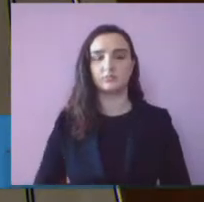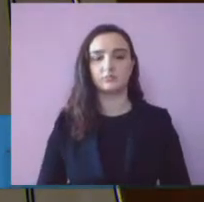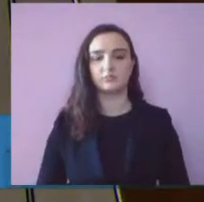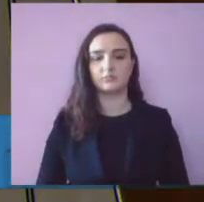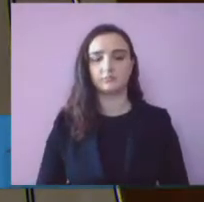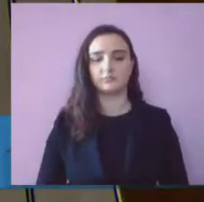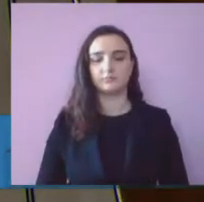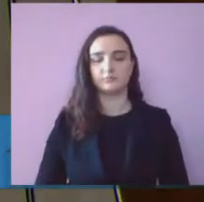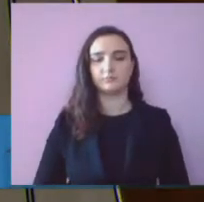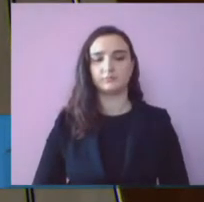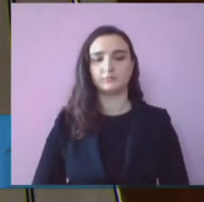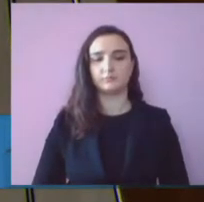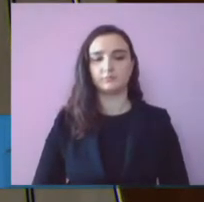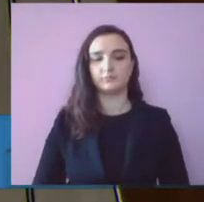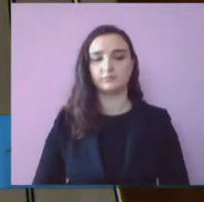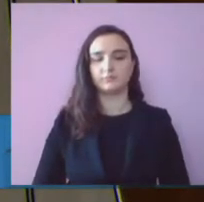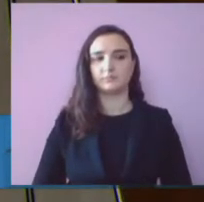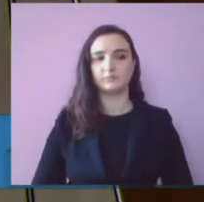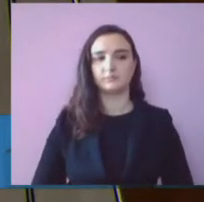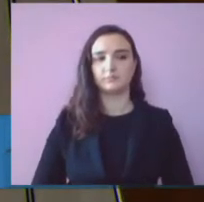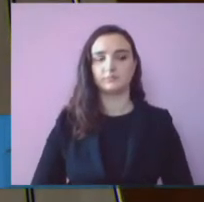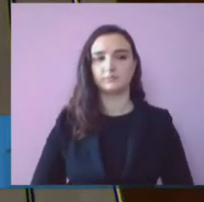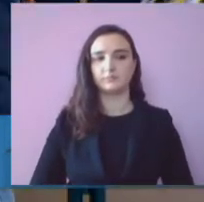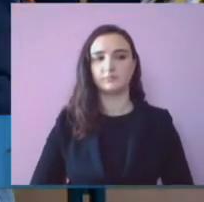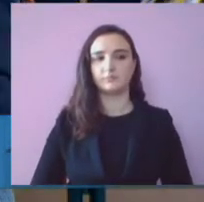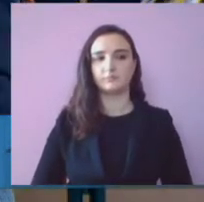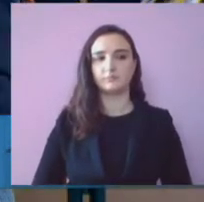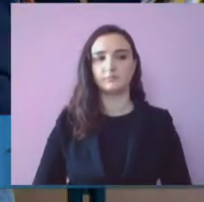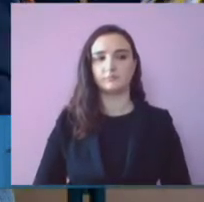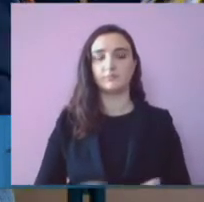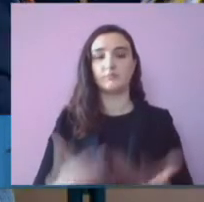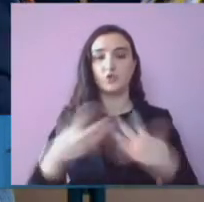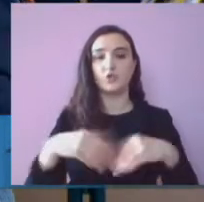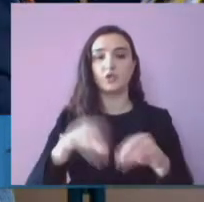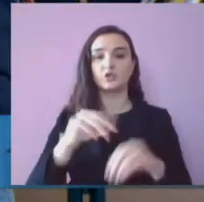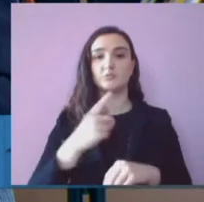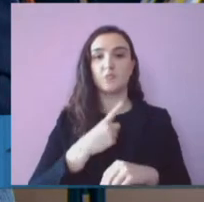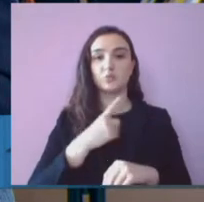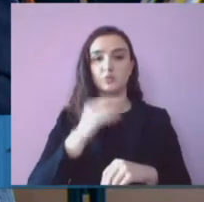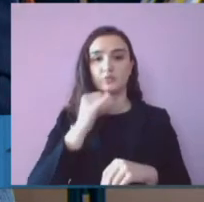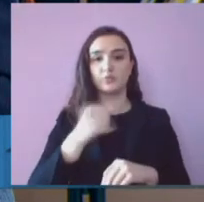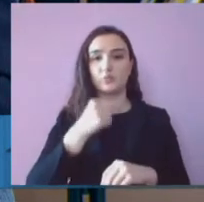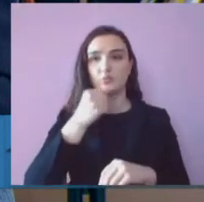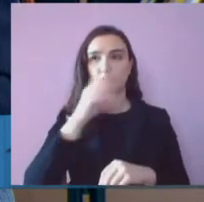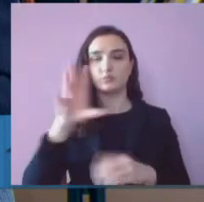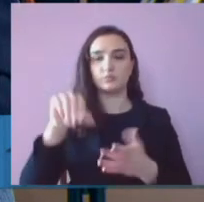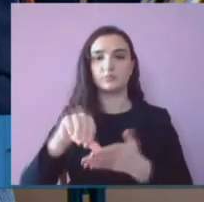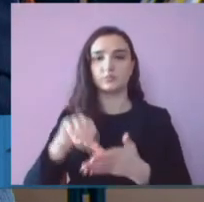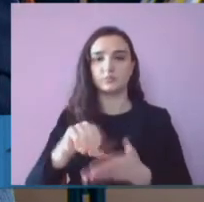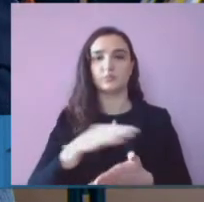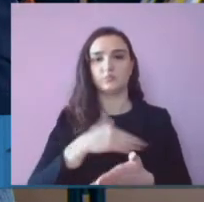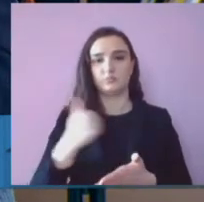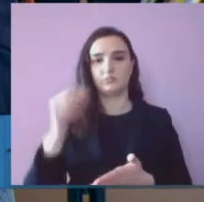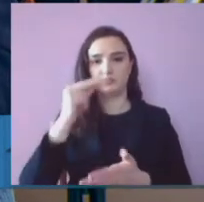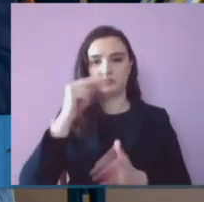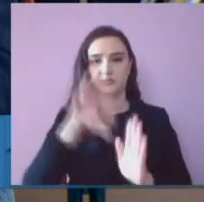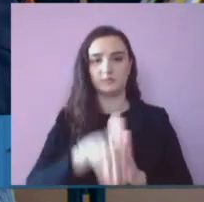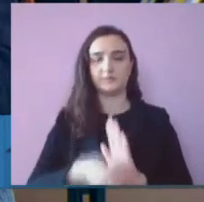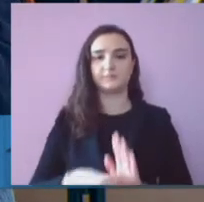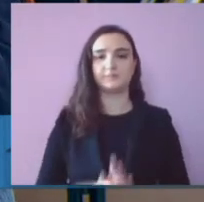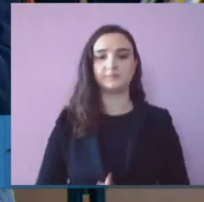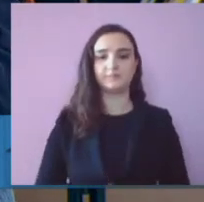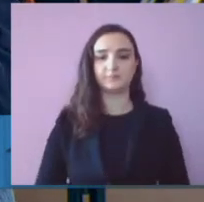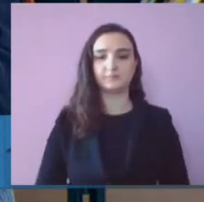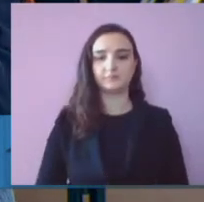Კი ბატონო. Ანუ განმარტოების შესაძლებლობა ოჯახში არ არის და უფროსების თანდასწრებით სასწავლო პროცესში.